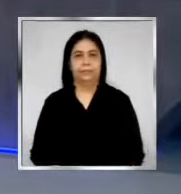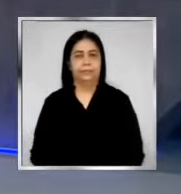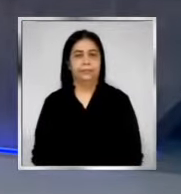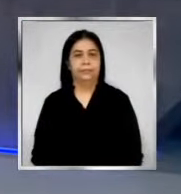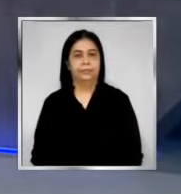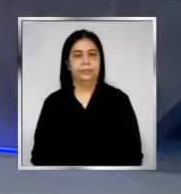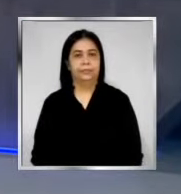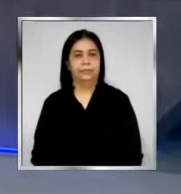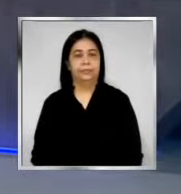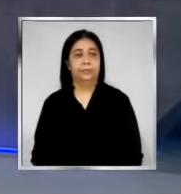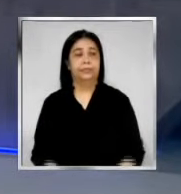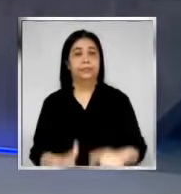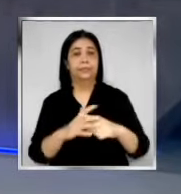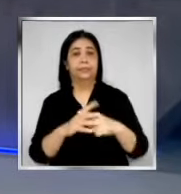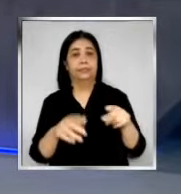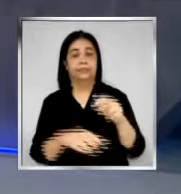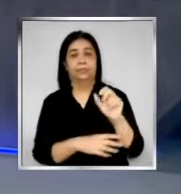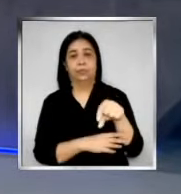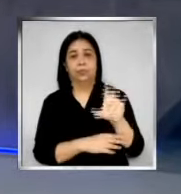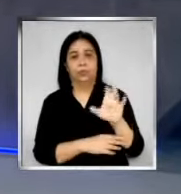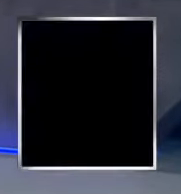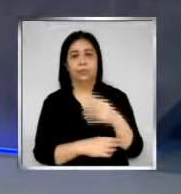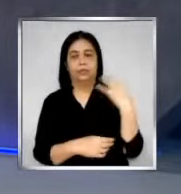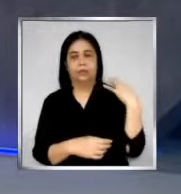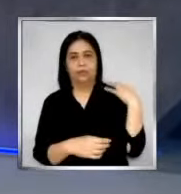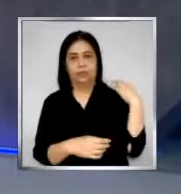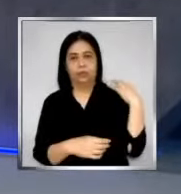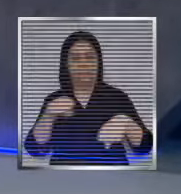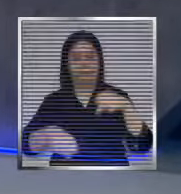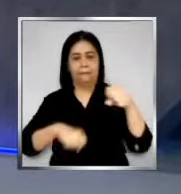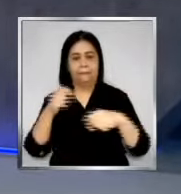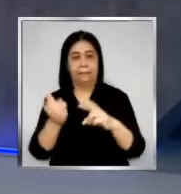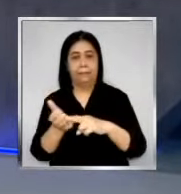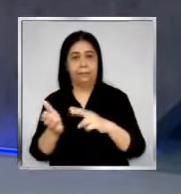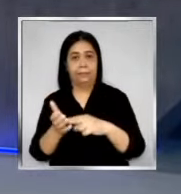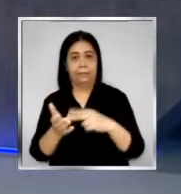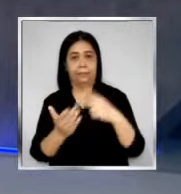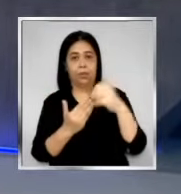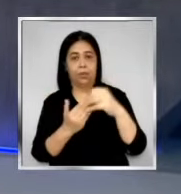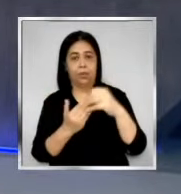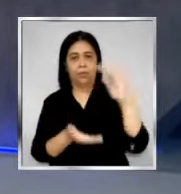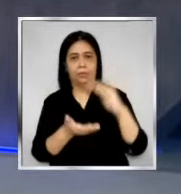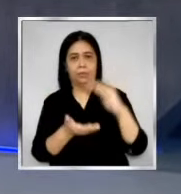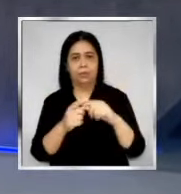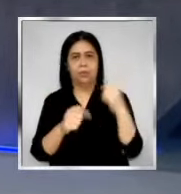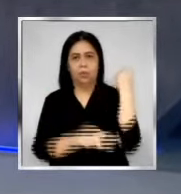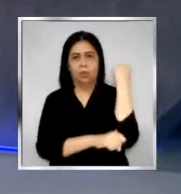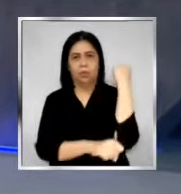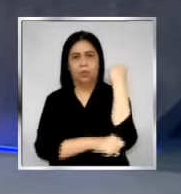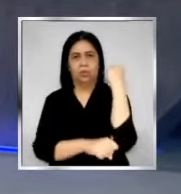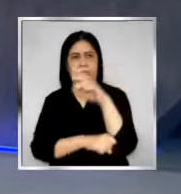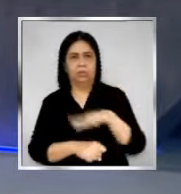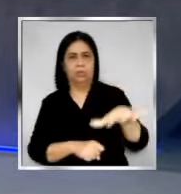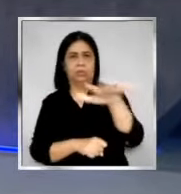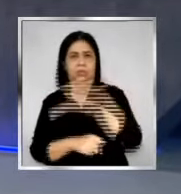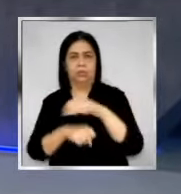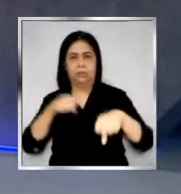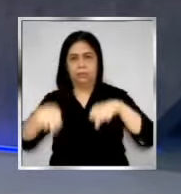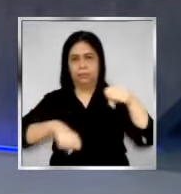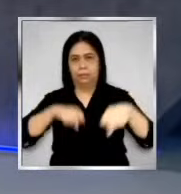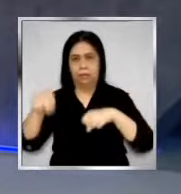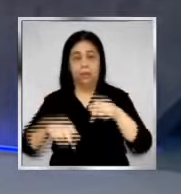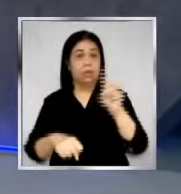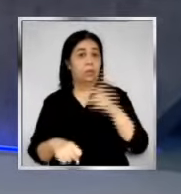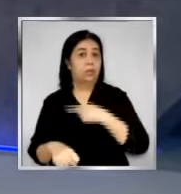Inilunsad sa Quezon City ang Voluntary Bike Registration Program para mabawasan ang nakawan ng mga bisikleta. Ano naman kaya ang reaksyon ng ilang